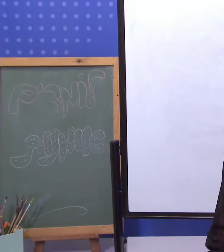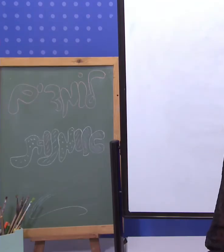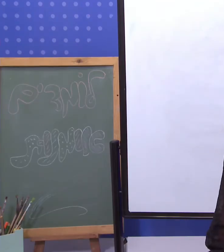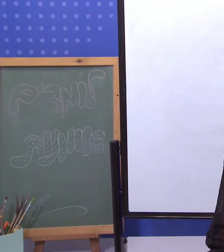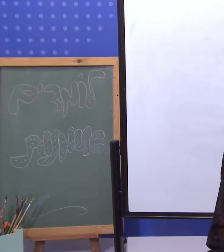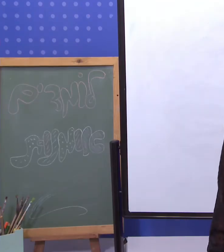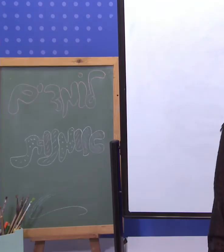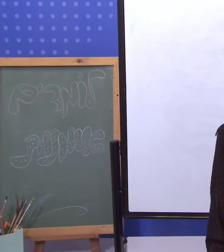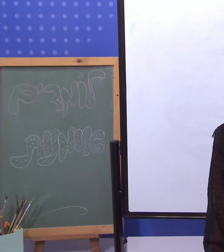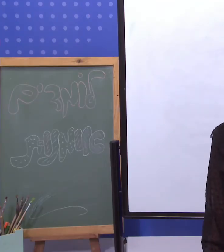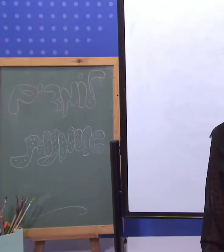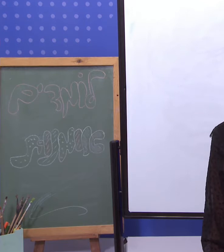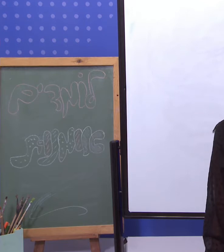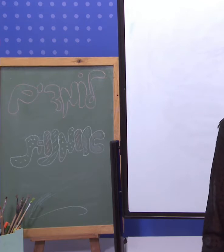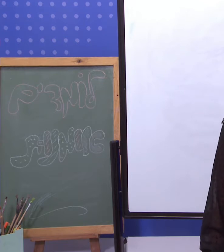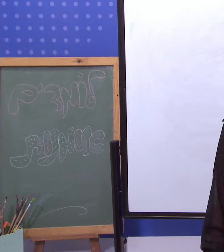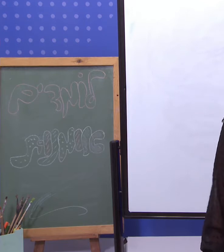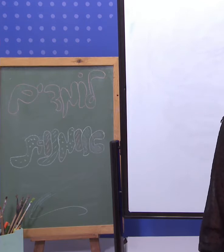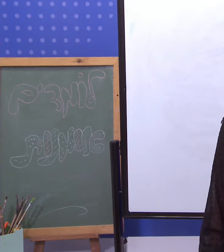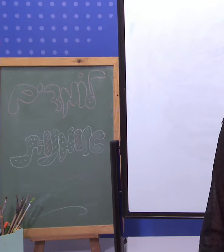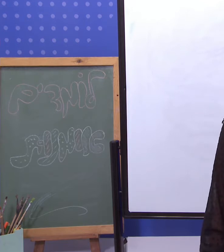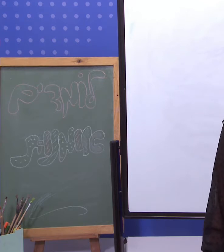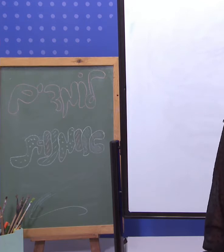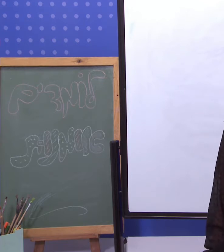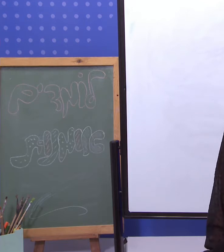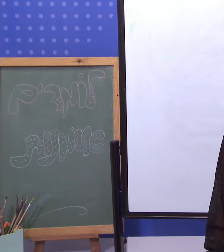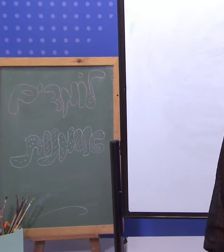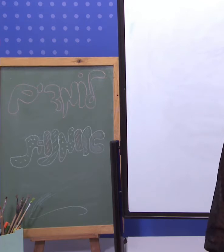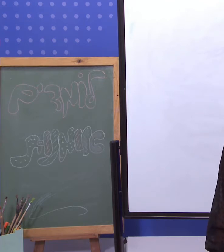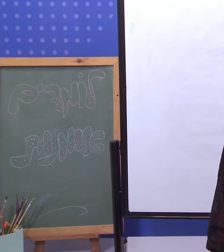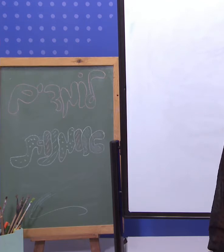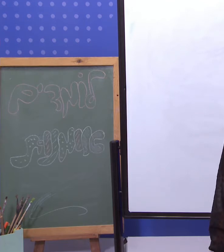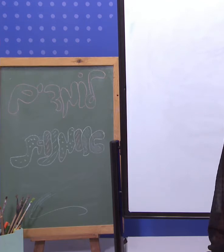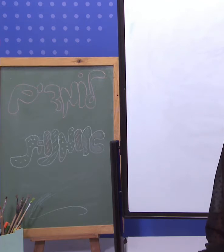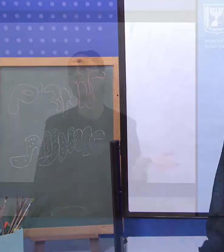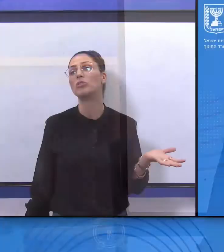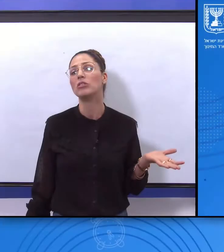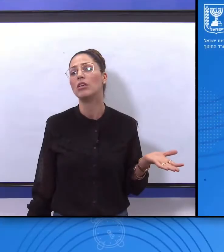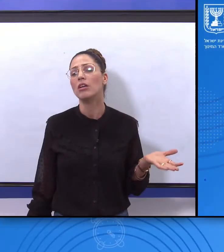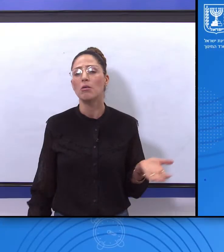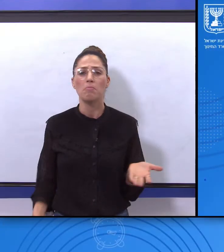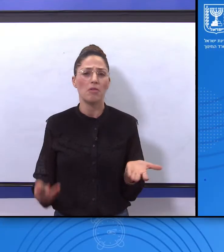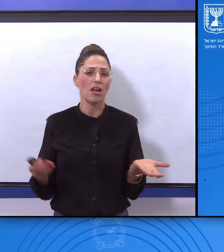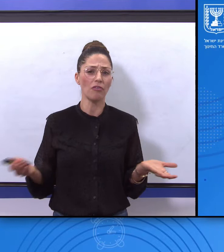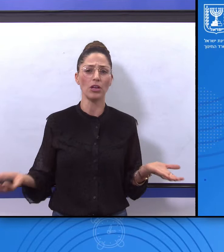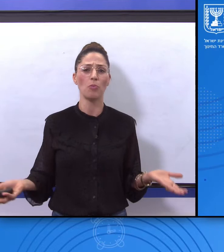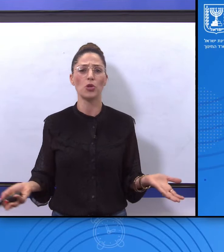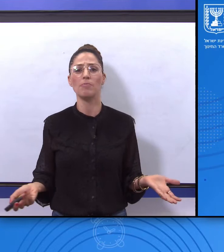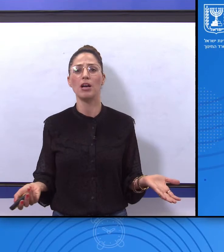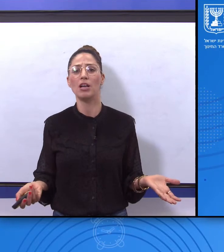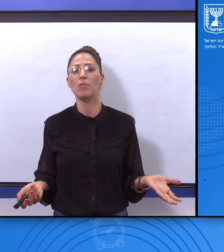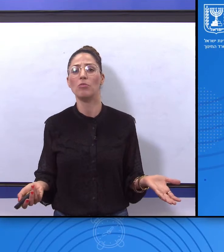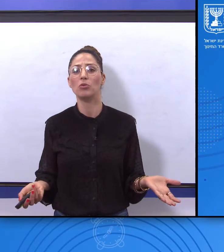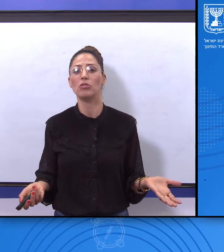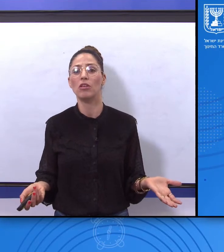שלום לכולם, מה שלומכם ילדים? שמי כנרת דויץ' והיום אנחנו נלמד על מעגלים באומנות. איפה אנחנו